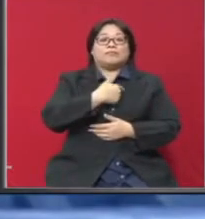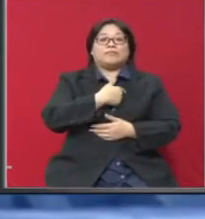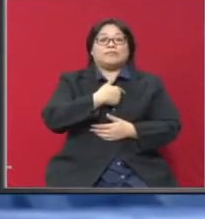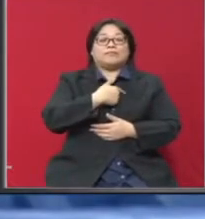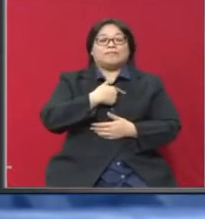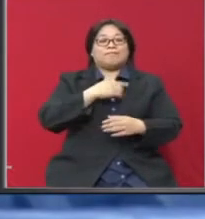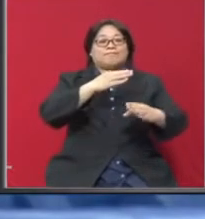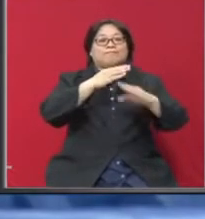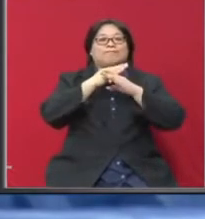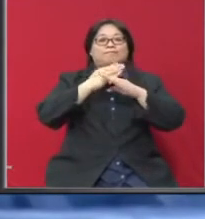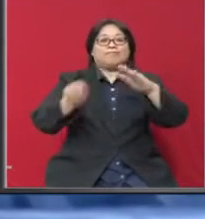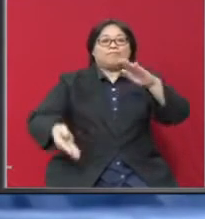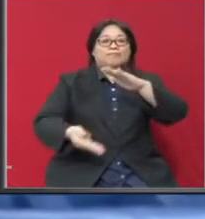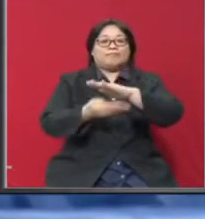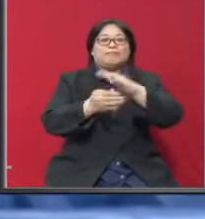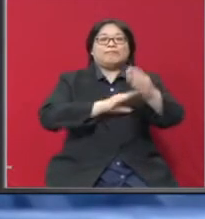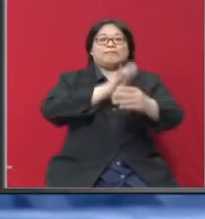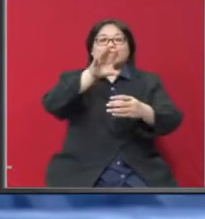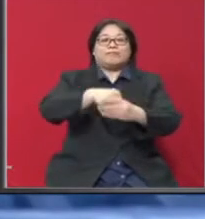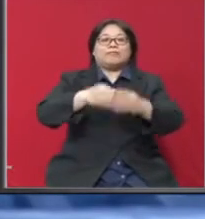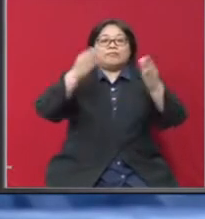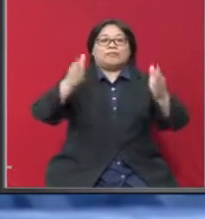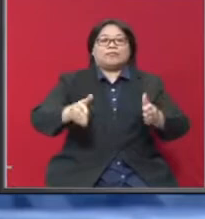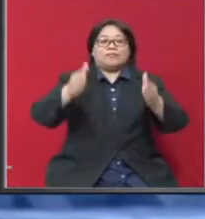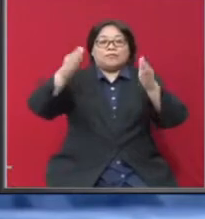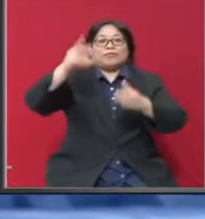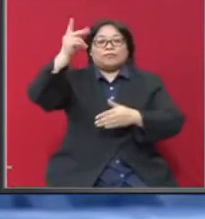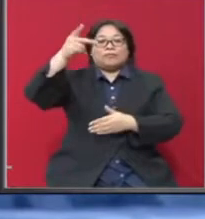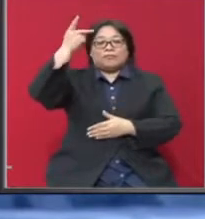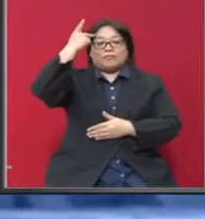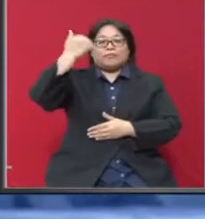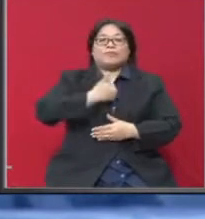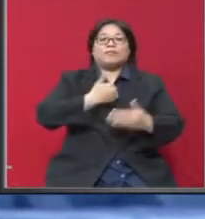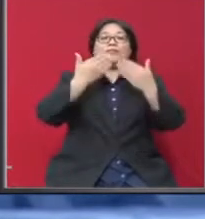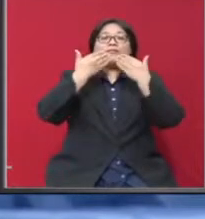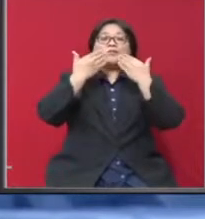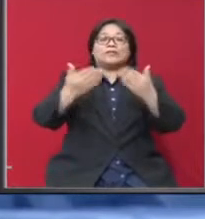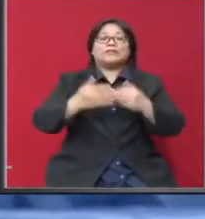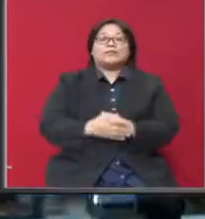melawan raswa termasuk dengan orang-orang politik sedih Terima kasih ya